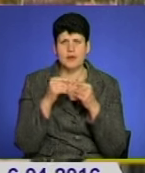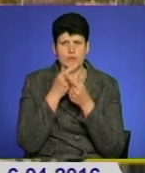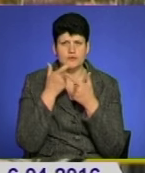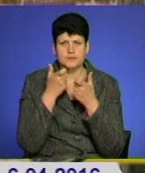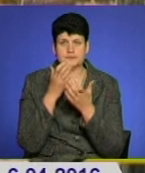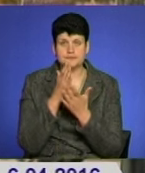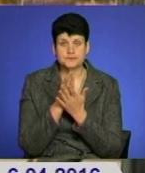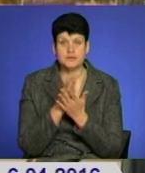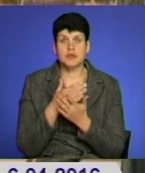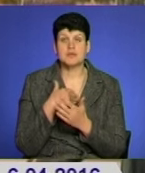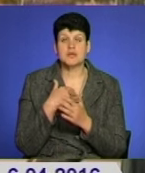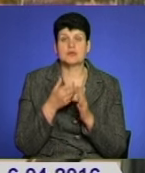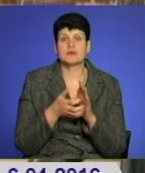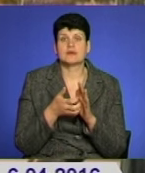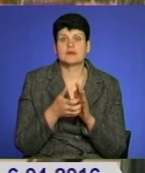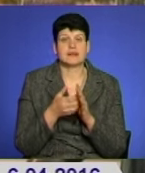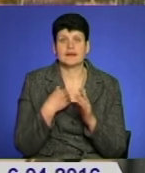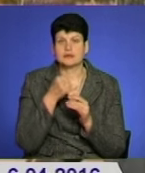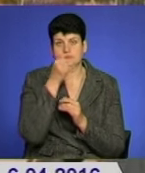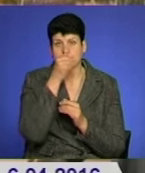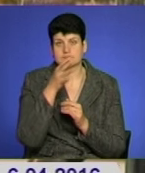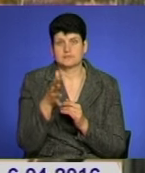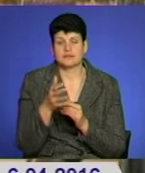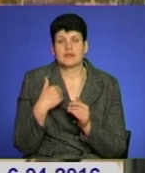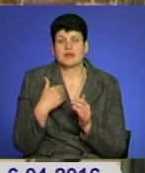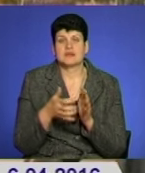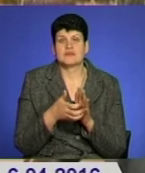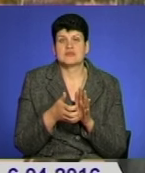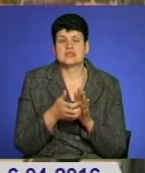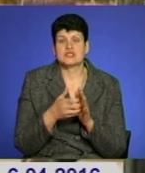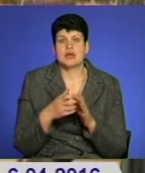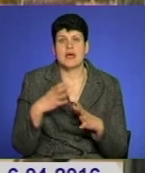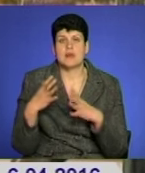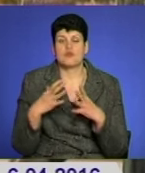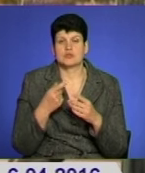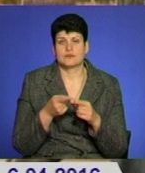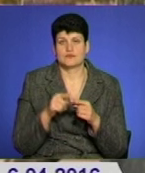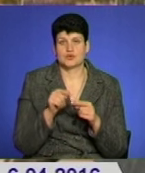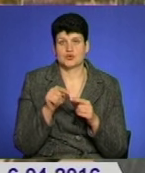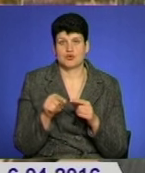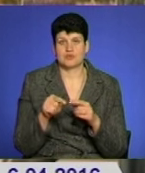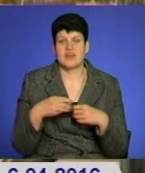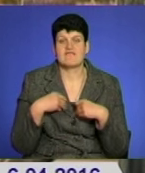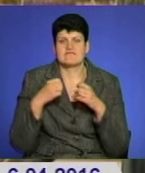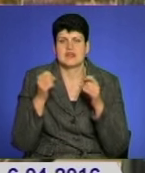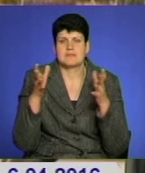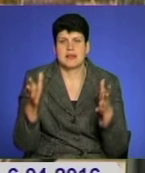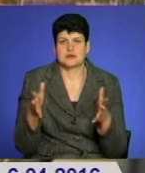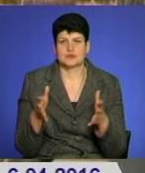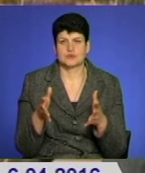інформації, і мені цього бракує, я не вписуюсь. Мені не вистачає емоцій в цьому, і я виплескую на